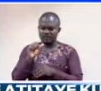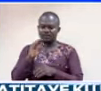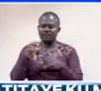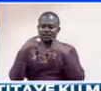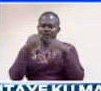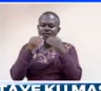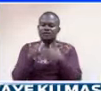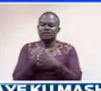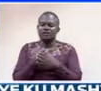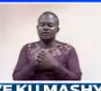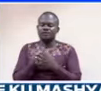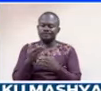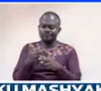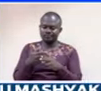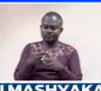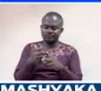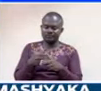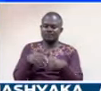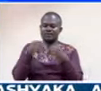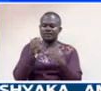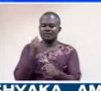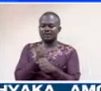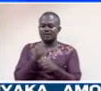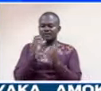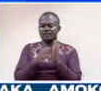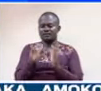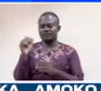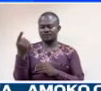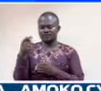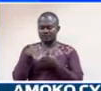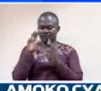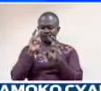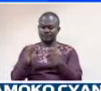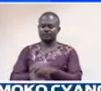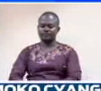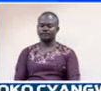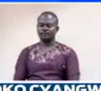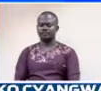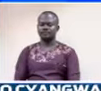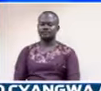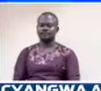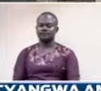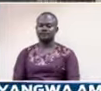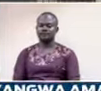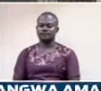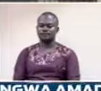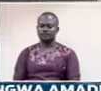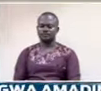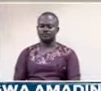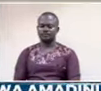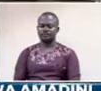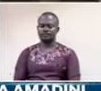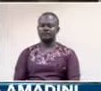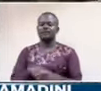ko bashonje bahishiwe kuko ngo abahawe imyanya ari icyiciro cya mbere. Inkuru irambuye na Bosco Kwizera.